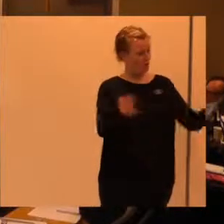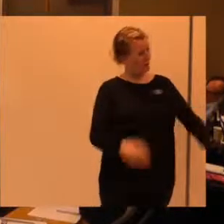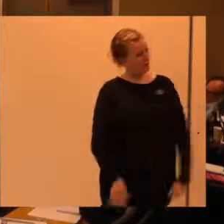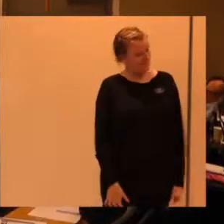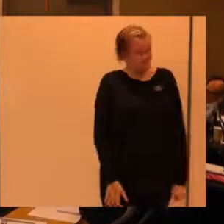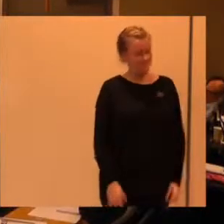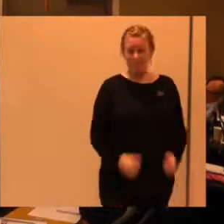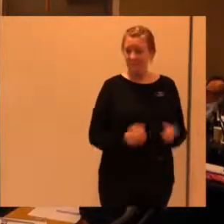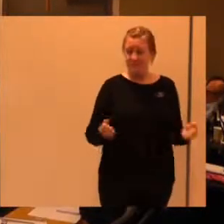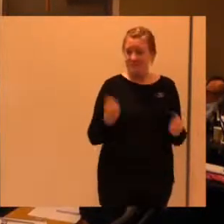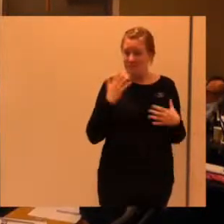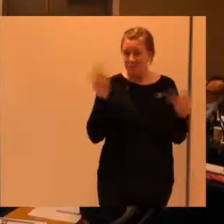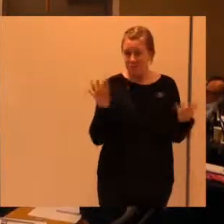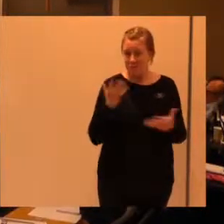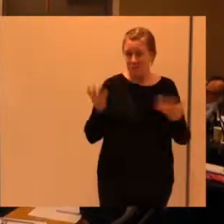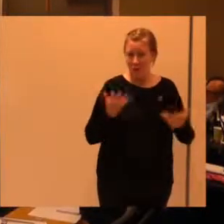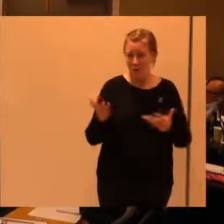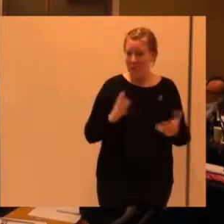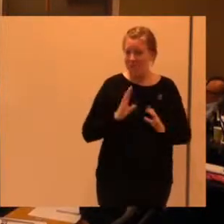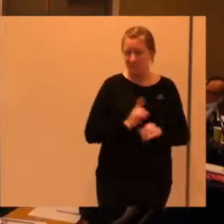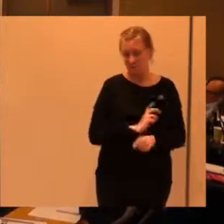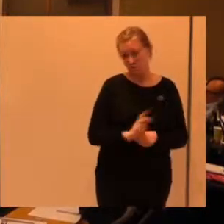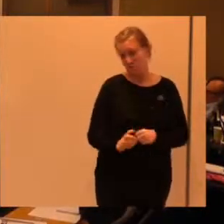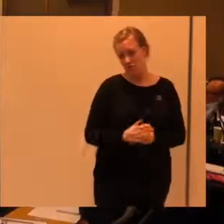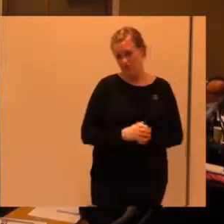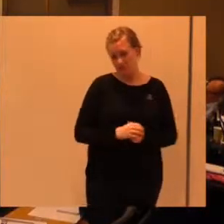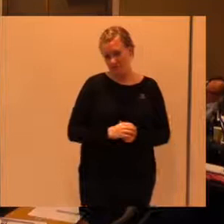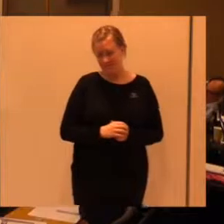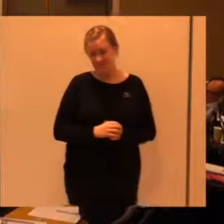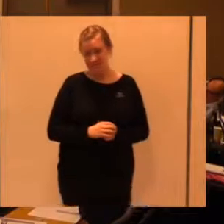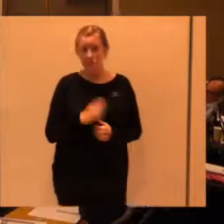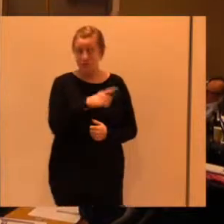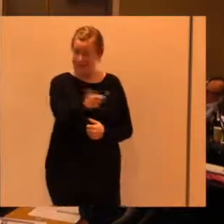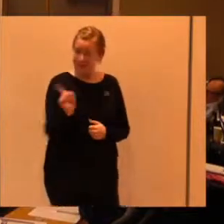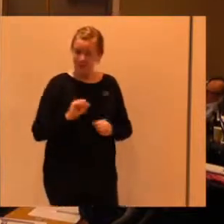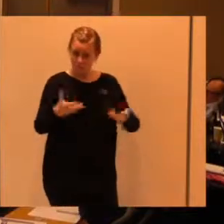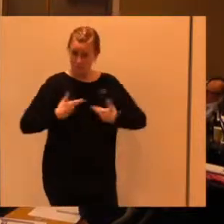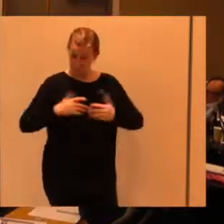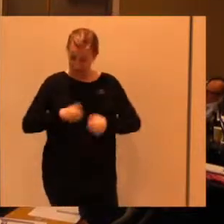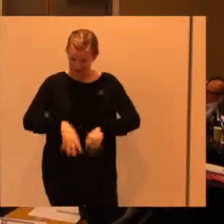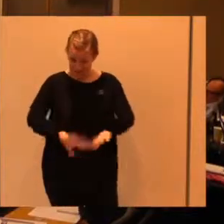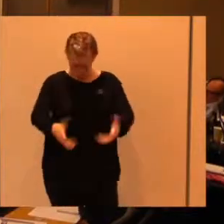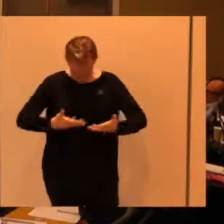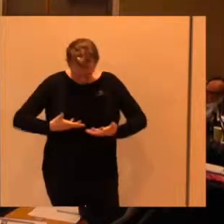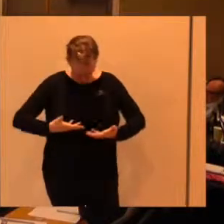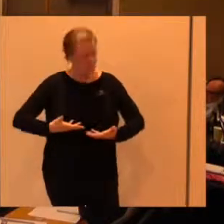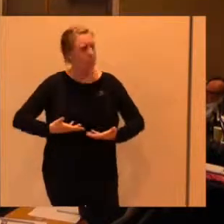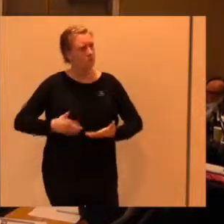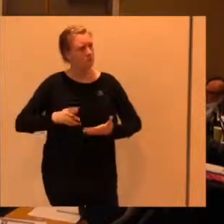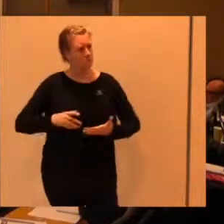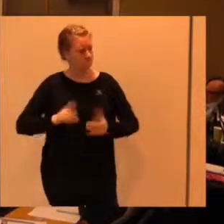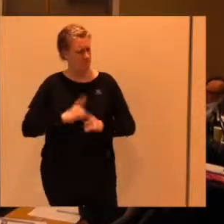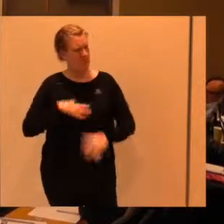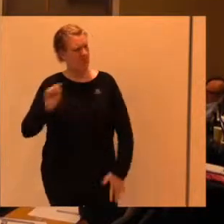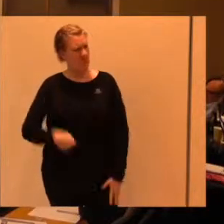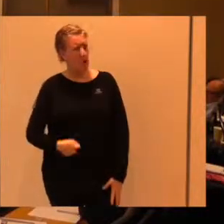till de som köper saker som borde vara tillgängliga, så är ni inte tillräckligt hårda när ni får en leverans som inte håller kraven. Och